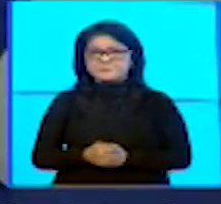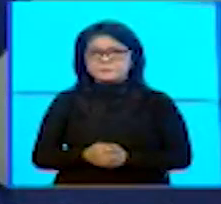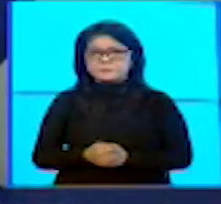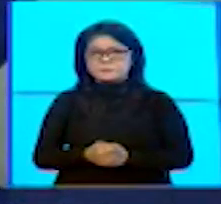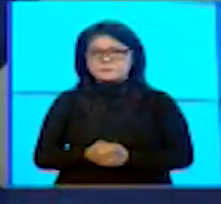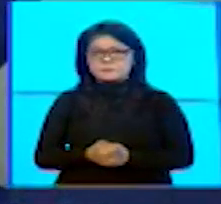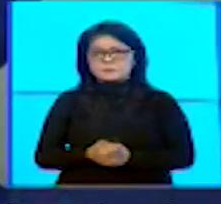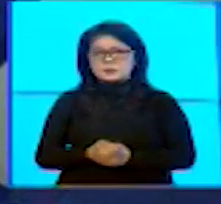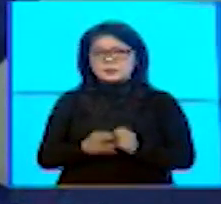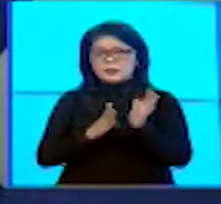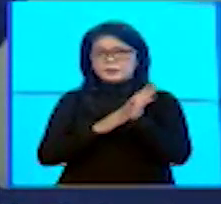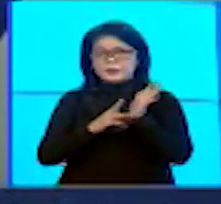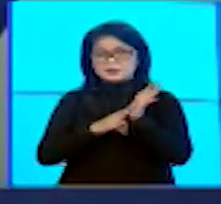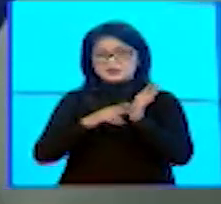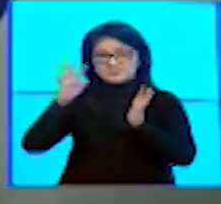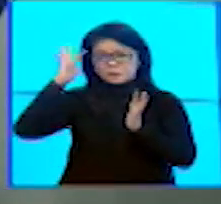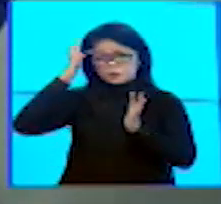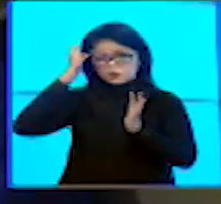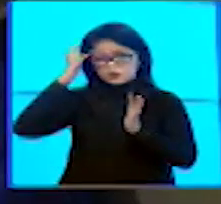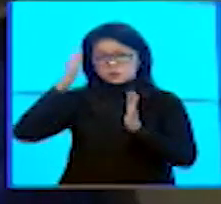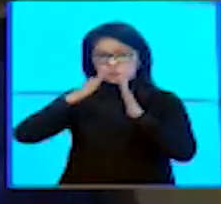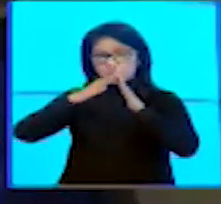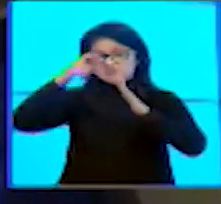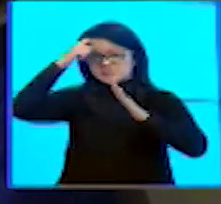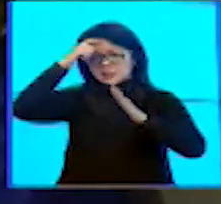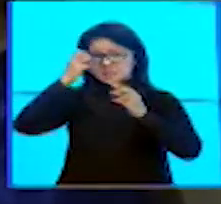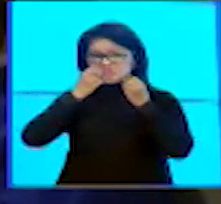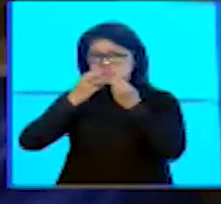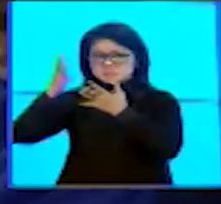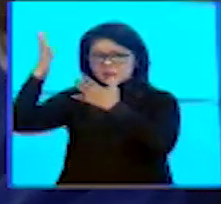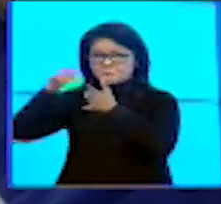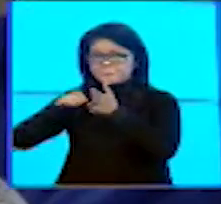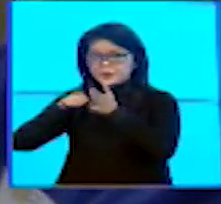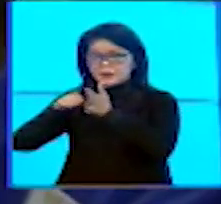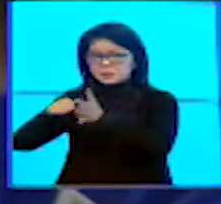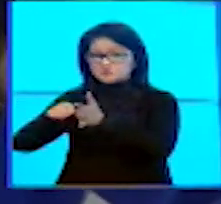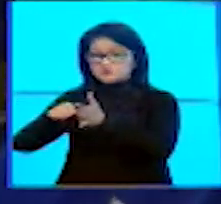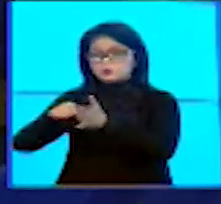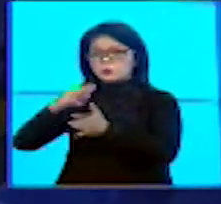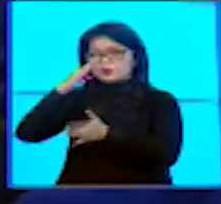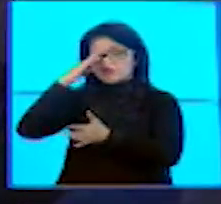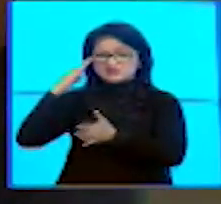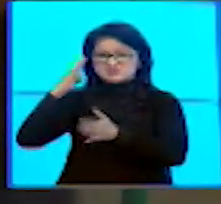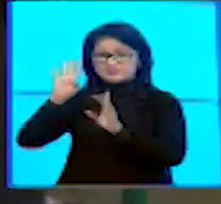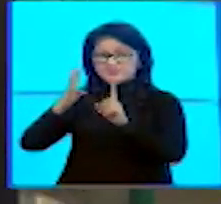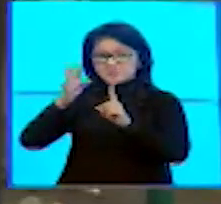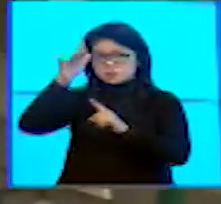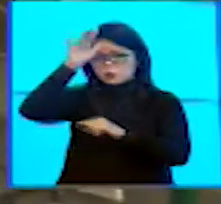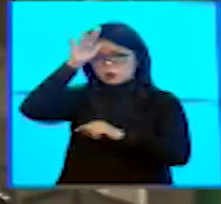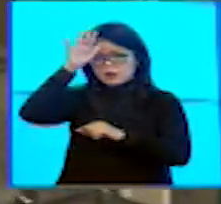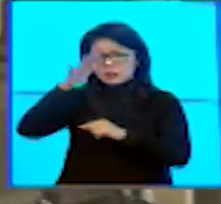MNC Peduli dan Rumah Sakit Islam Asifa Sukabumi telah memberikan bantuan operasi kepada 14 orang peserta lainnya. Kegiatan